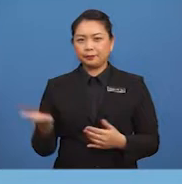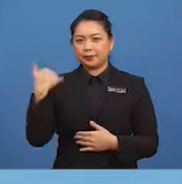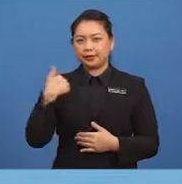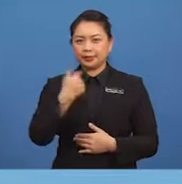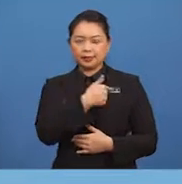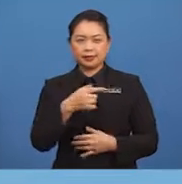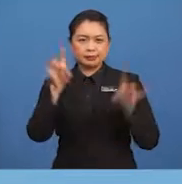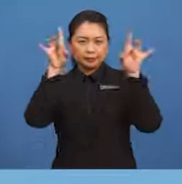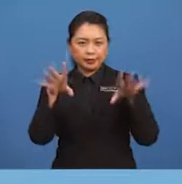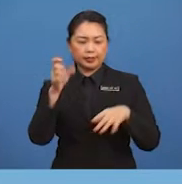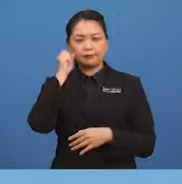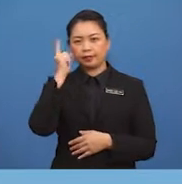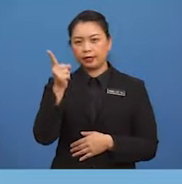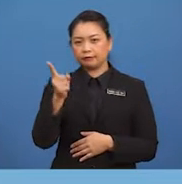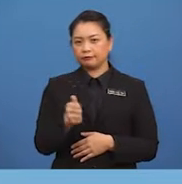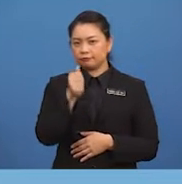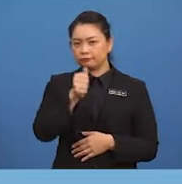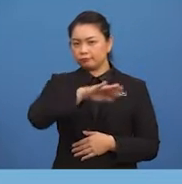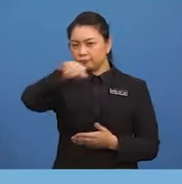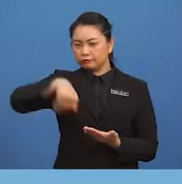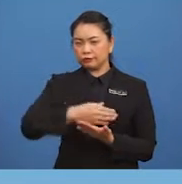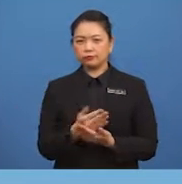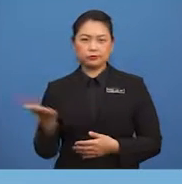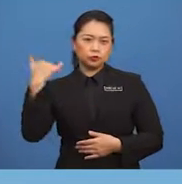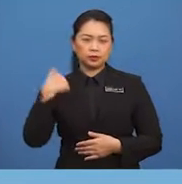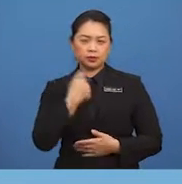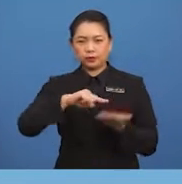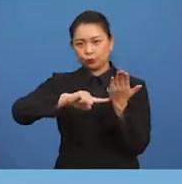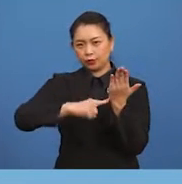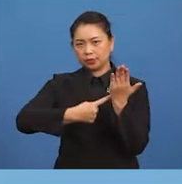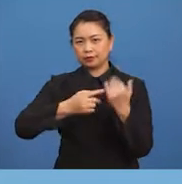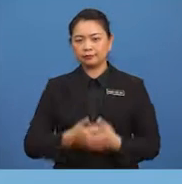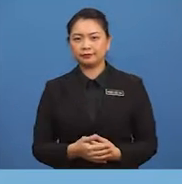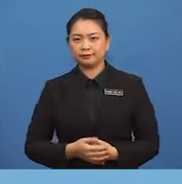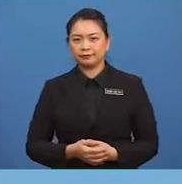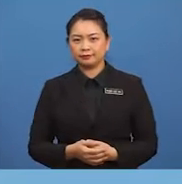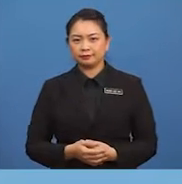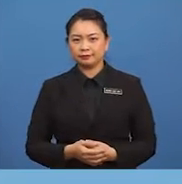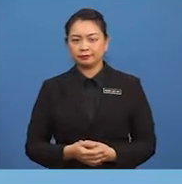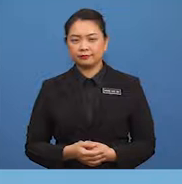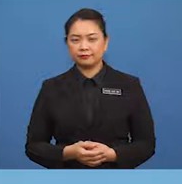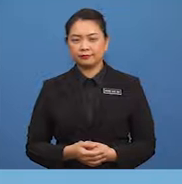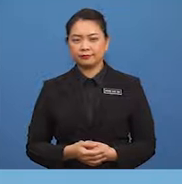Sekarang, mari kita uji kefahaman masing-masing. Jom kita mulakan.